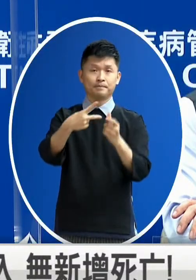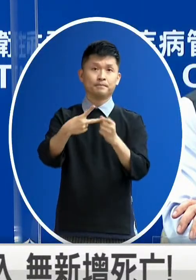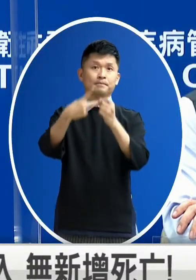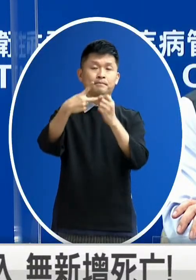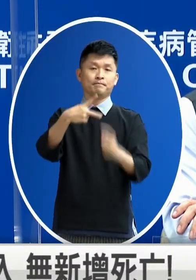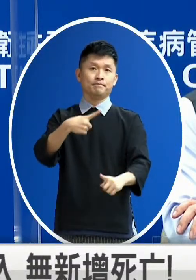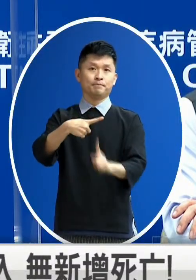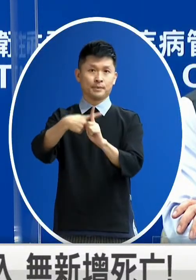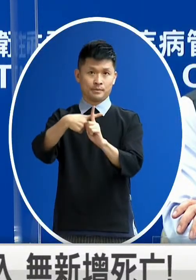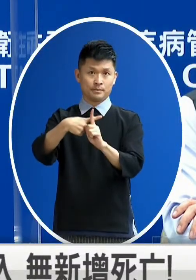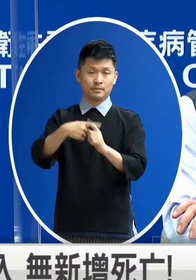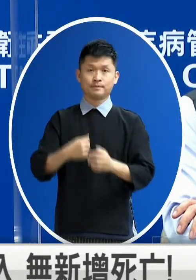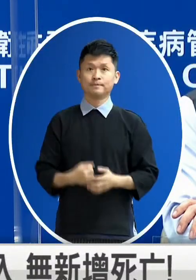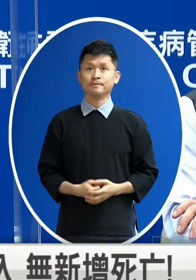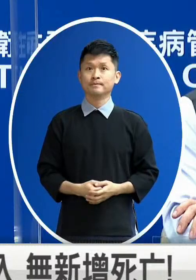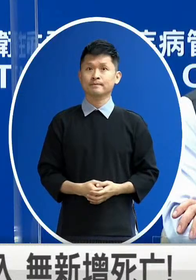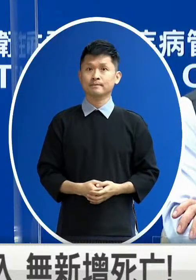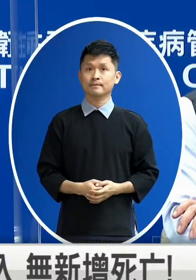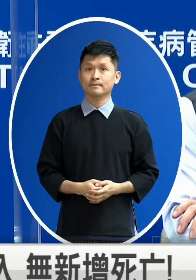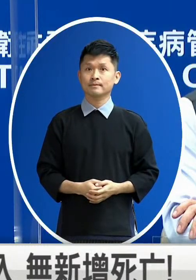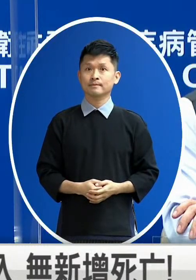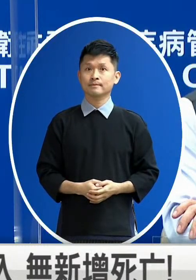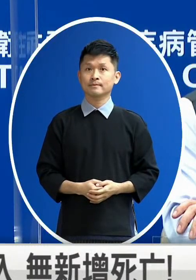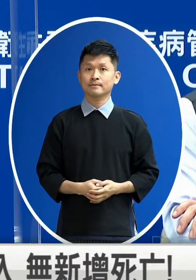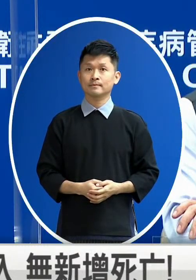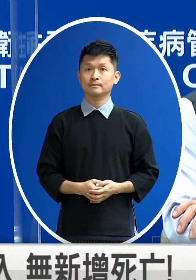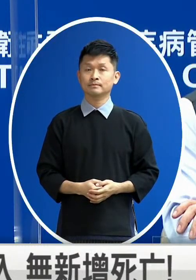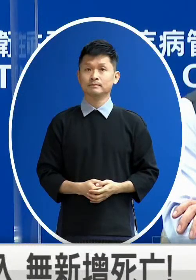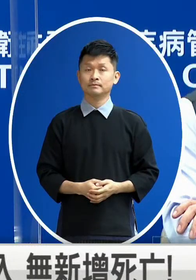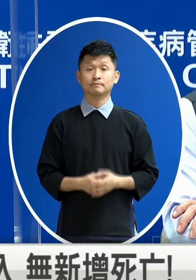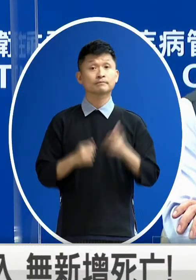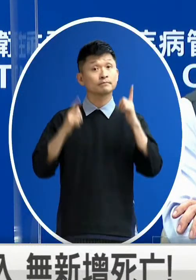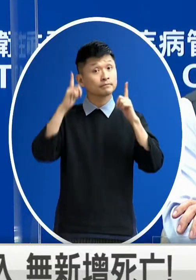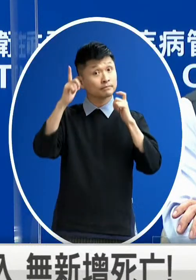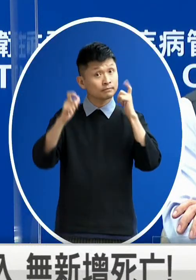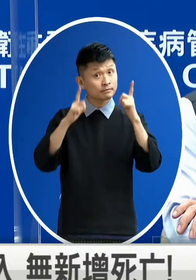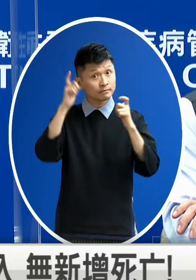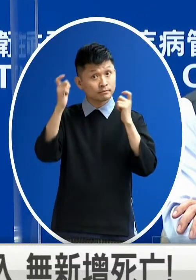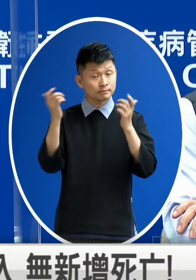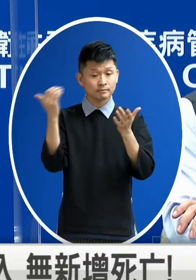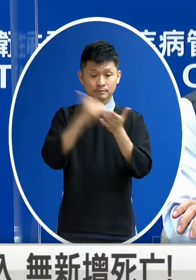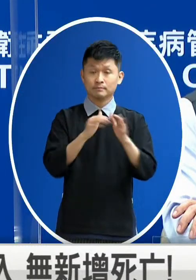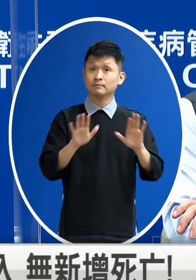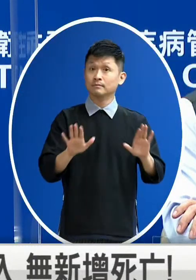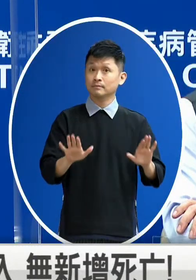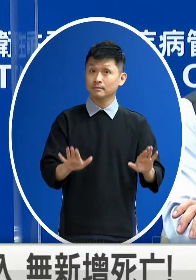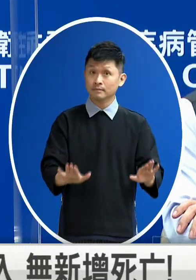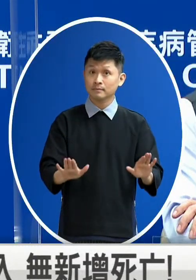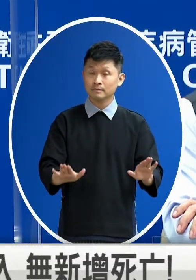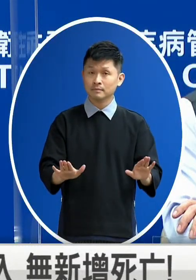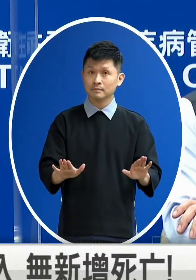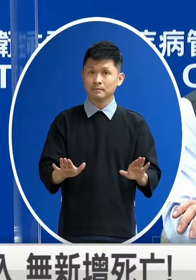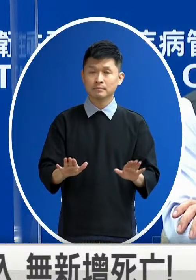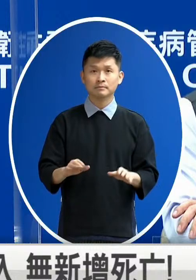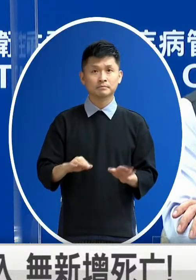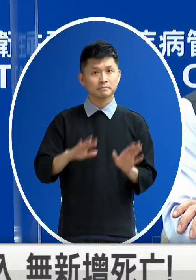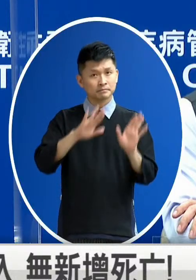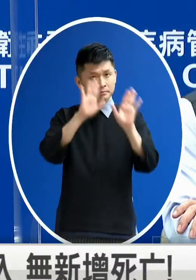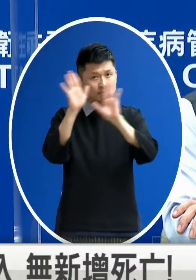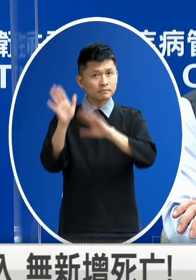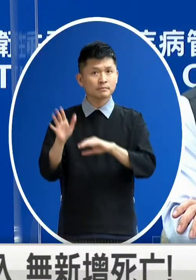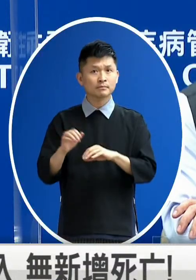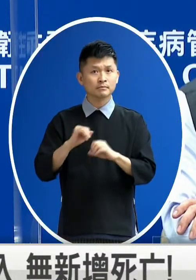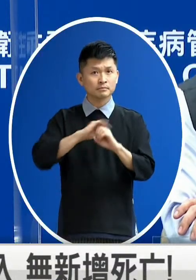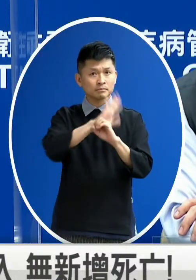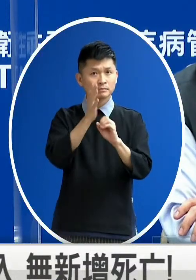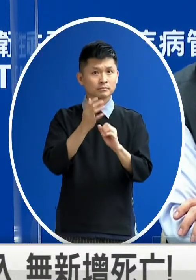阳，那所以在今天在整个过年到现在目前情况看起来整体